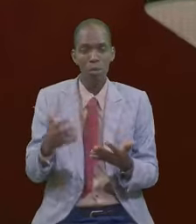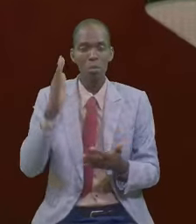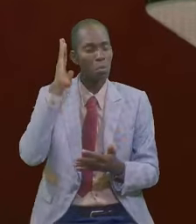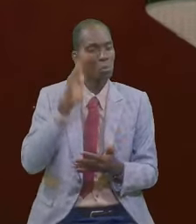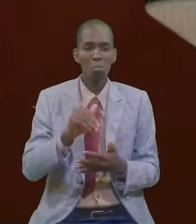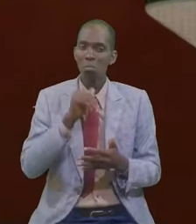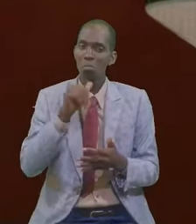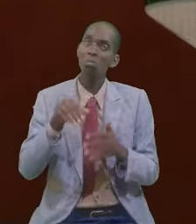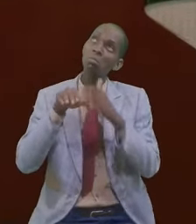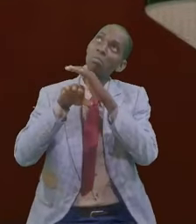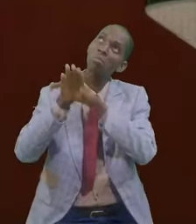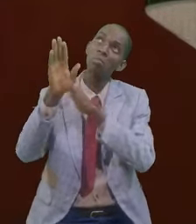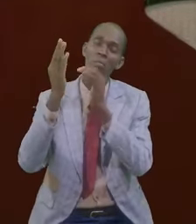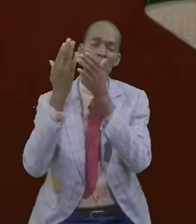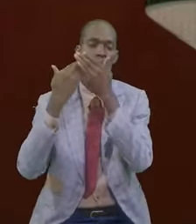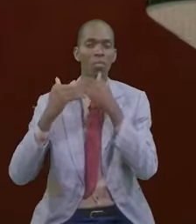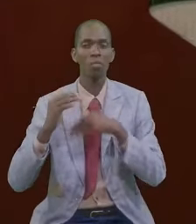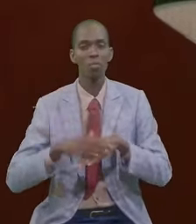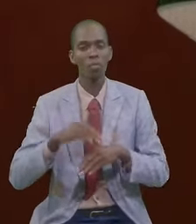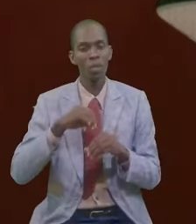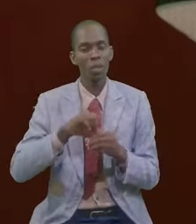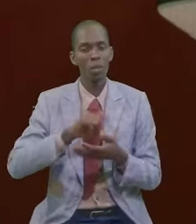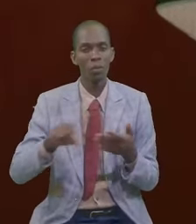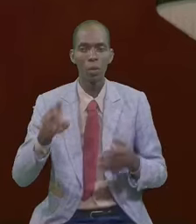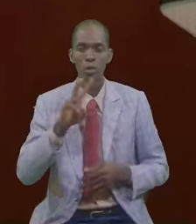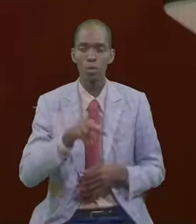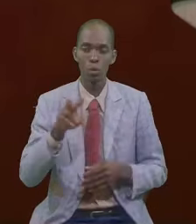le royaume de Dieu. Verset 22.